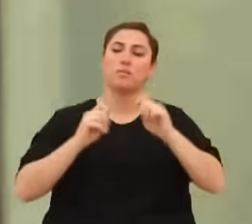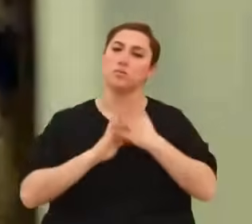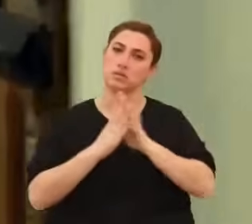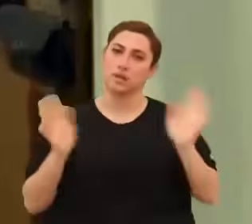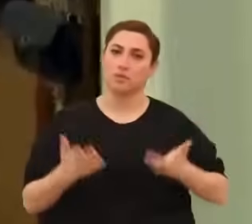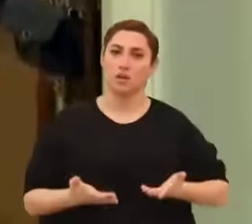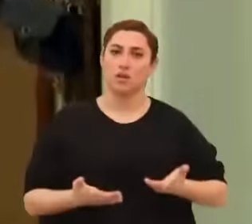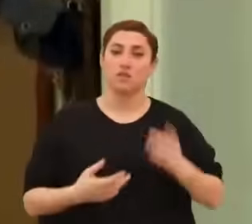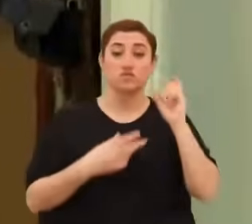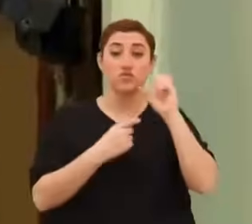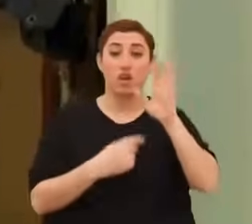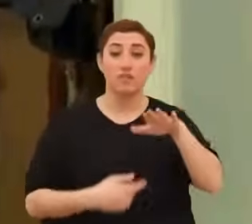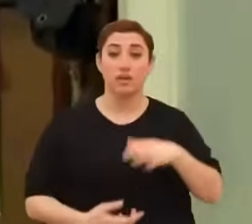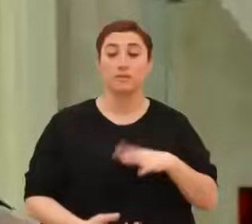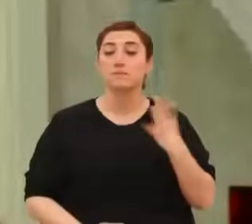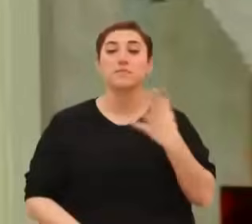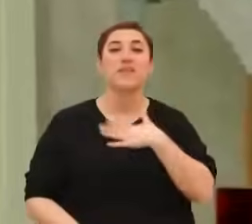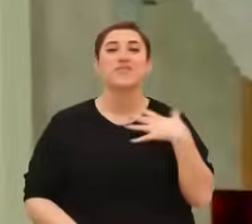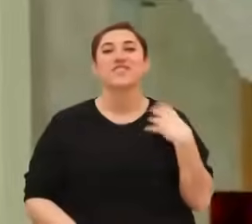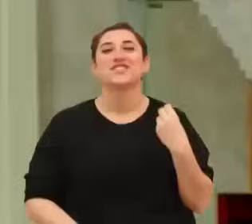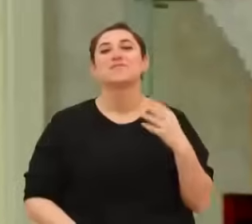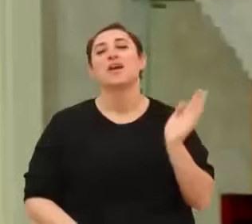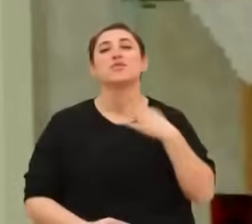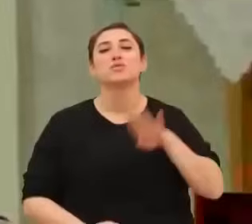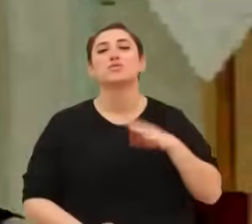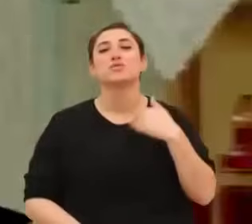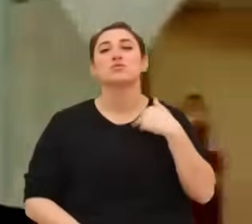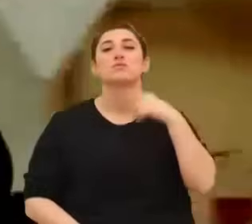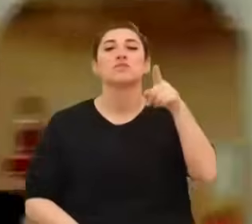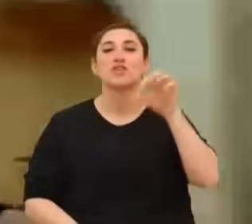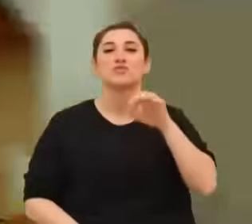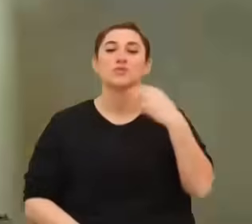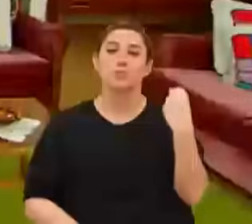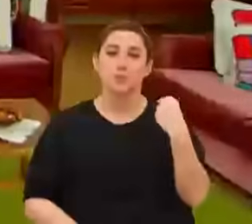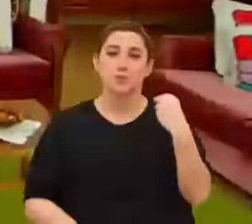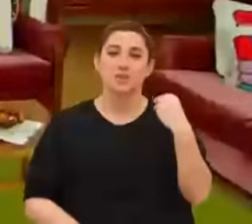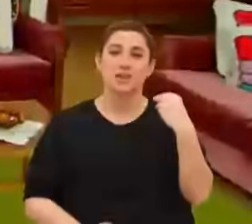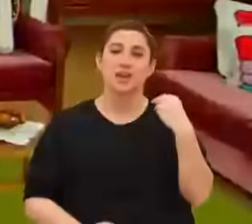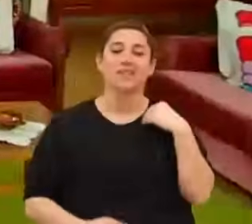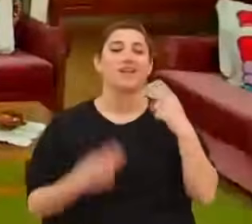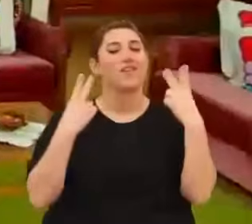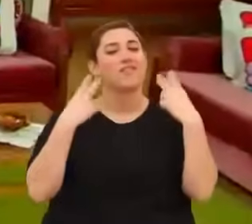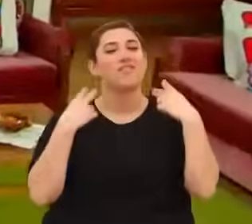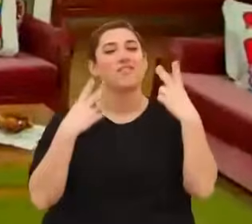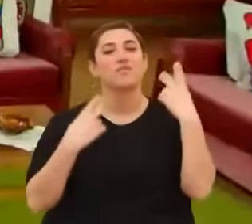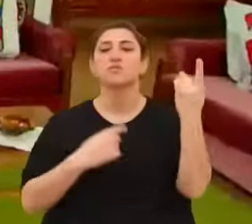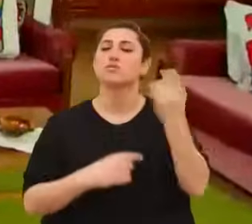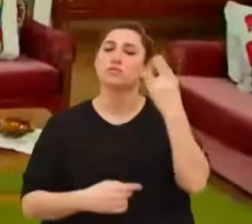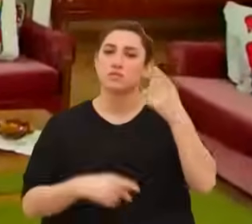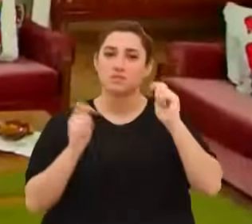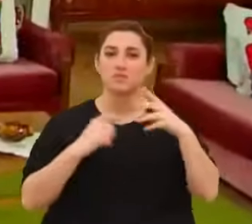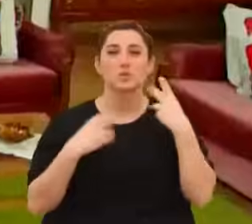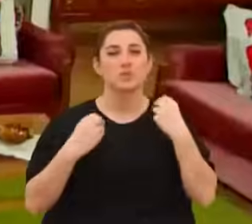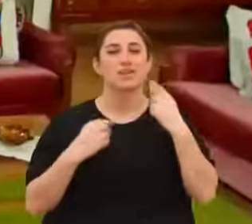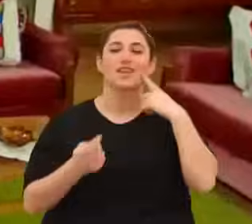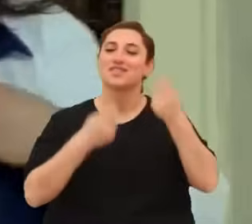canım. Çağatay. Efendim? Anneciğim. Hadi kuzum benim. Sen güzel güzel avare avare dolaşma. Evi bir tane sen